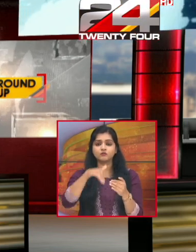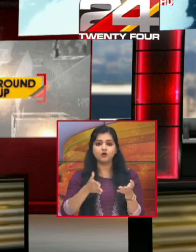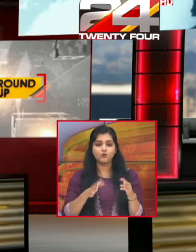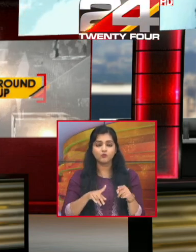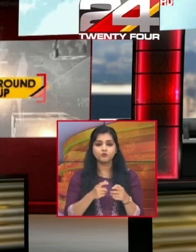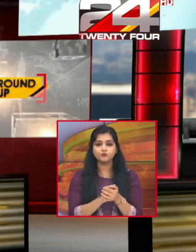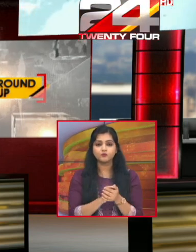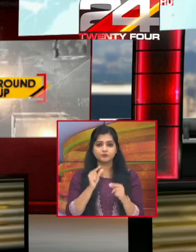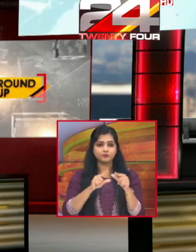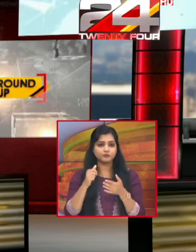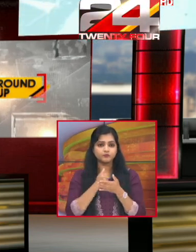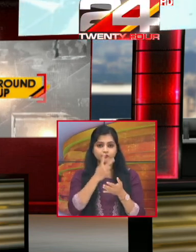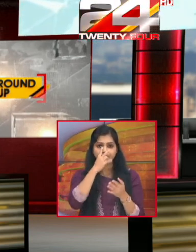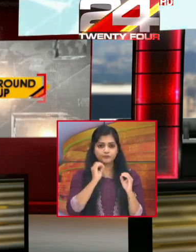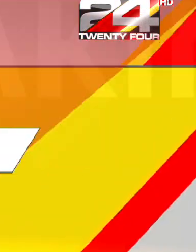ആരുമുണ്ടായിരുന്നില്ലേ?